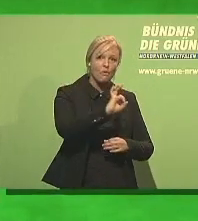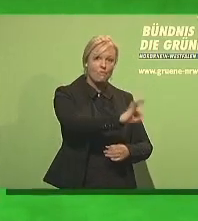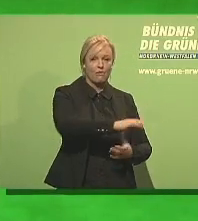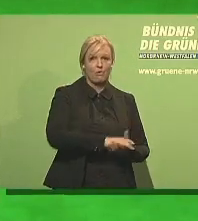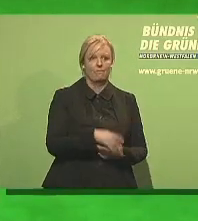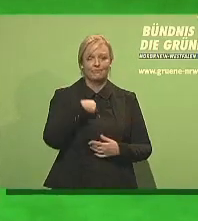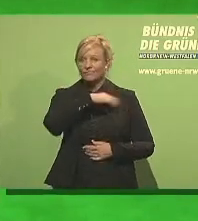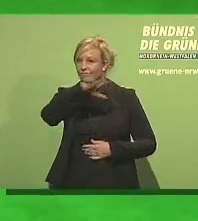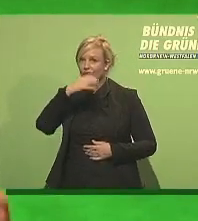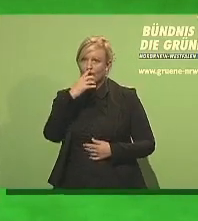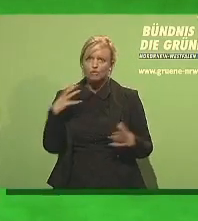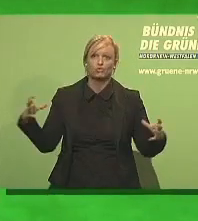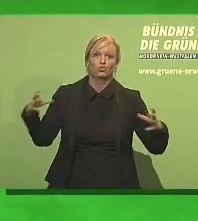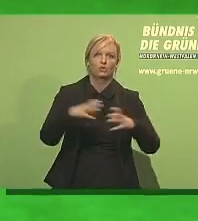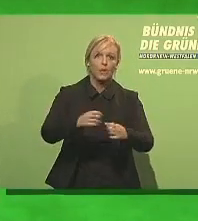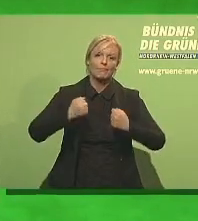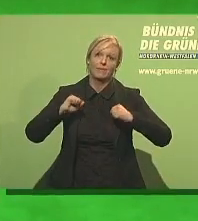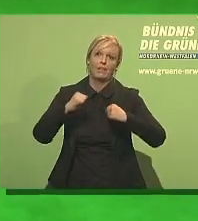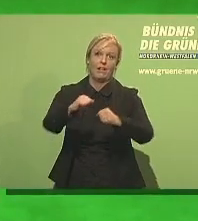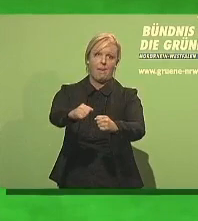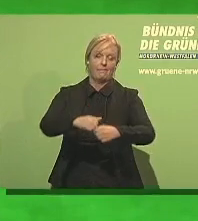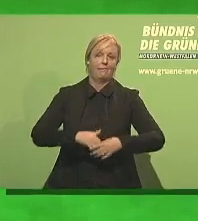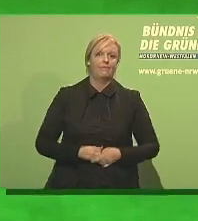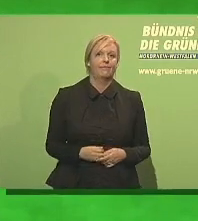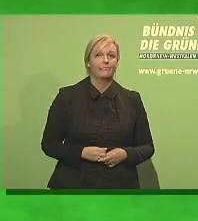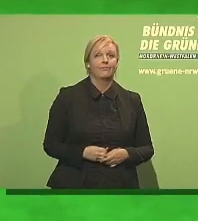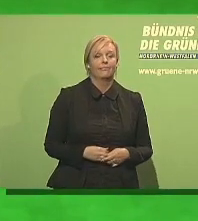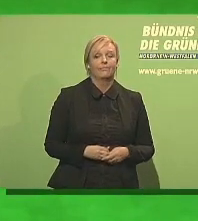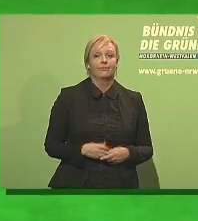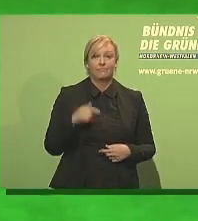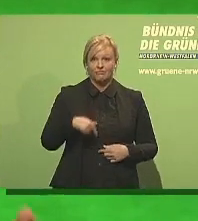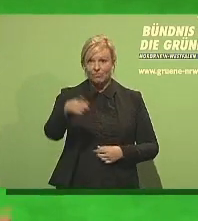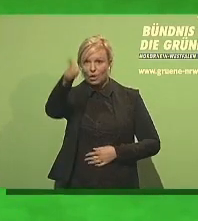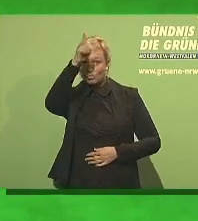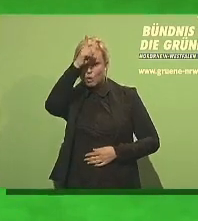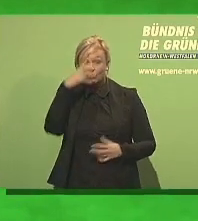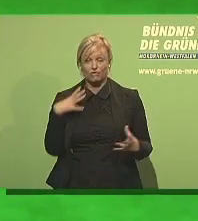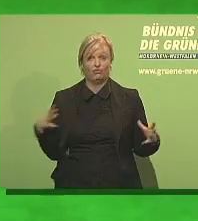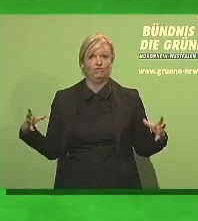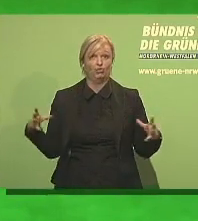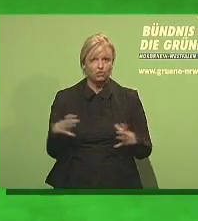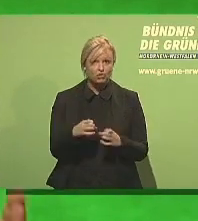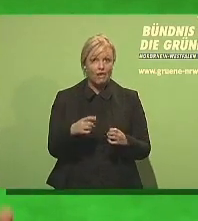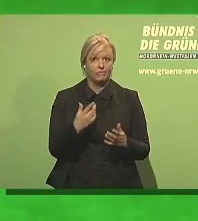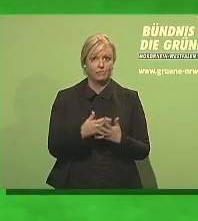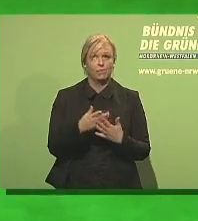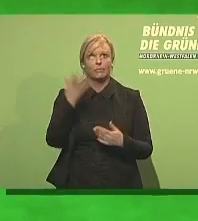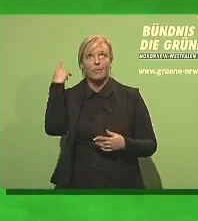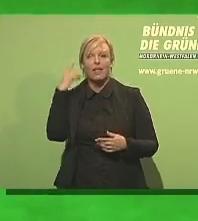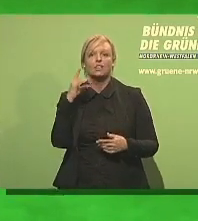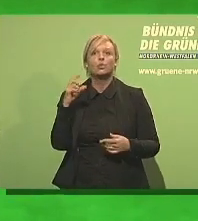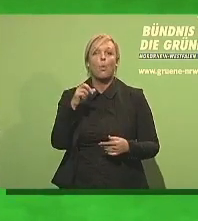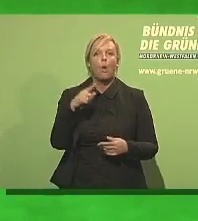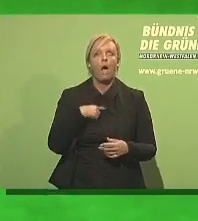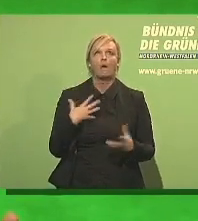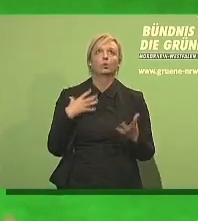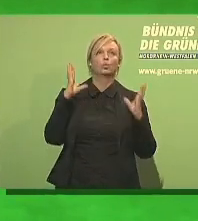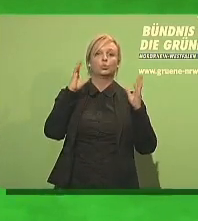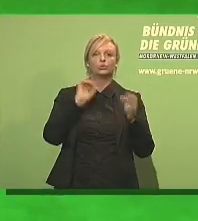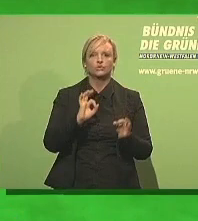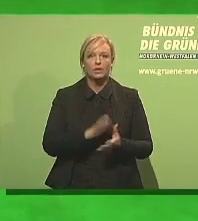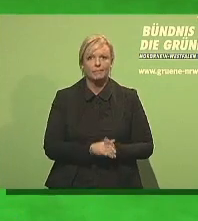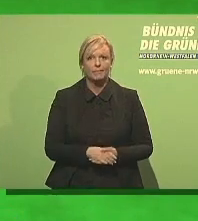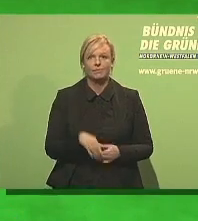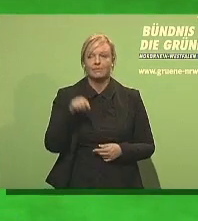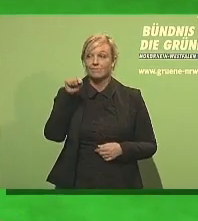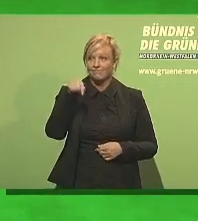euch kämpfen will. Weil wir, wenn wir das hier in Deutschland schaffen, nach dem Drama in Doha, dann wird das auch weltweit einen